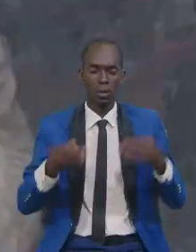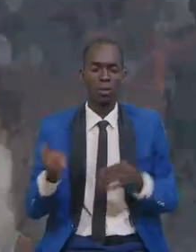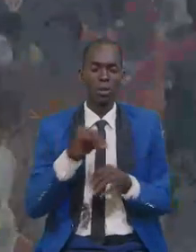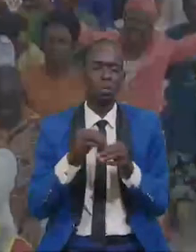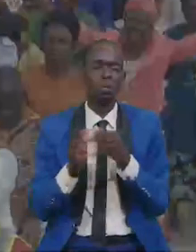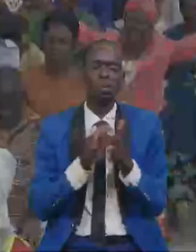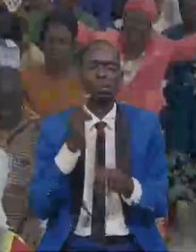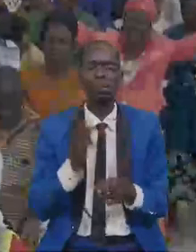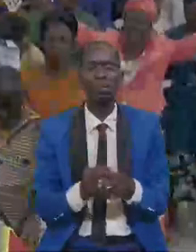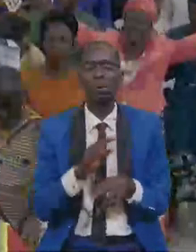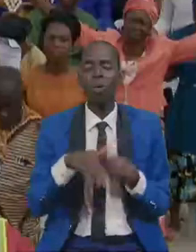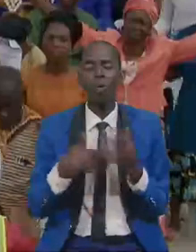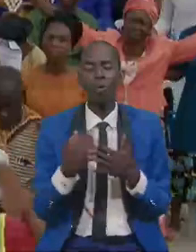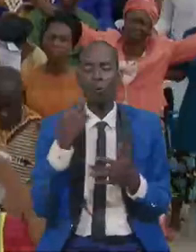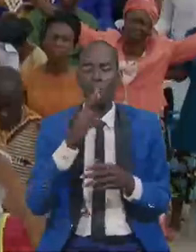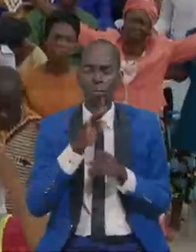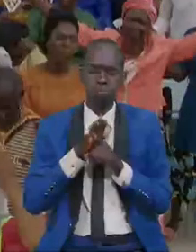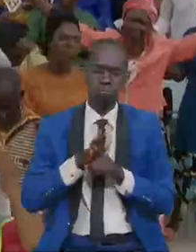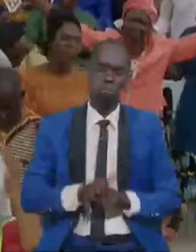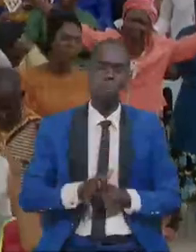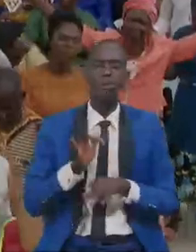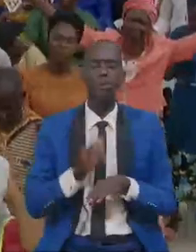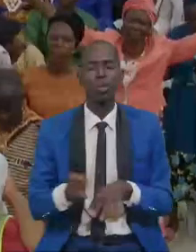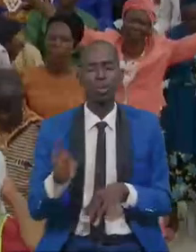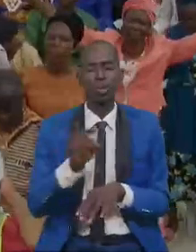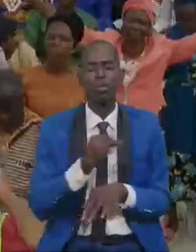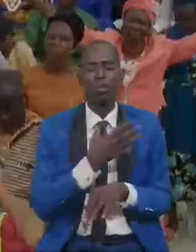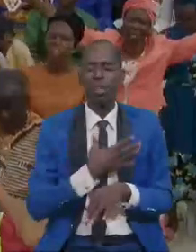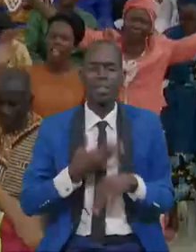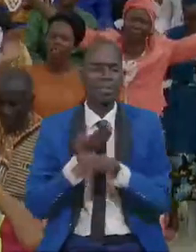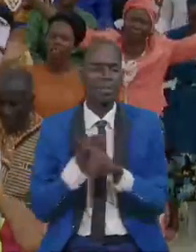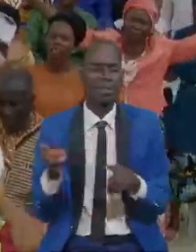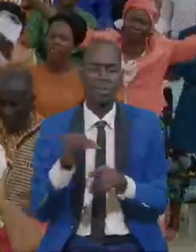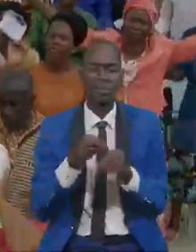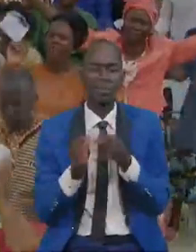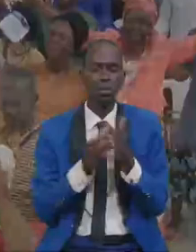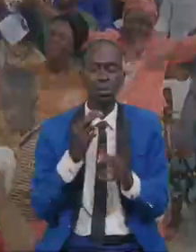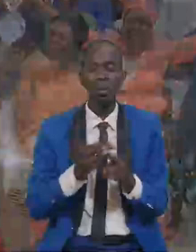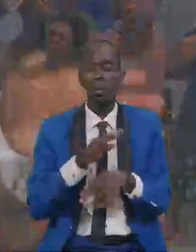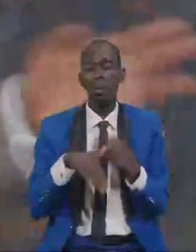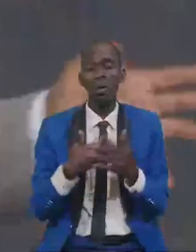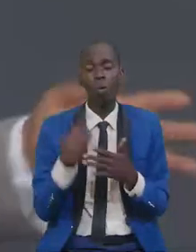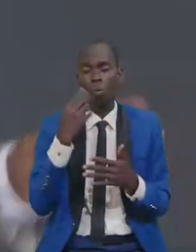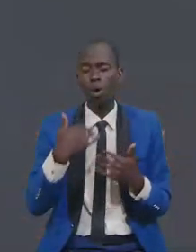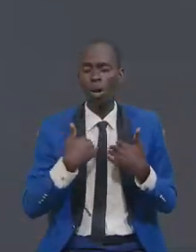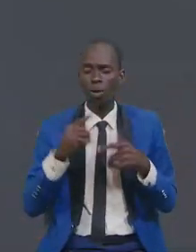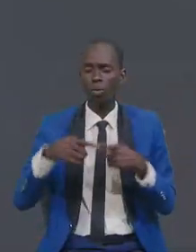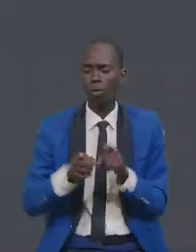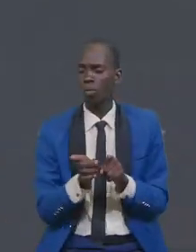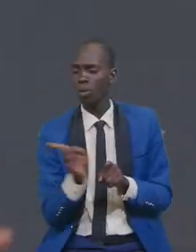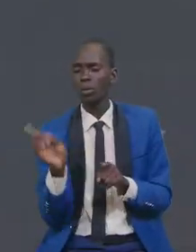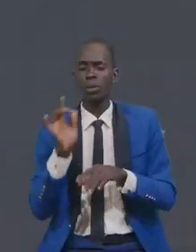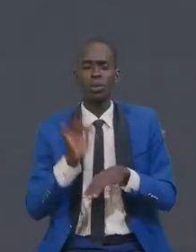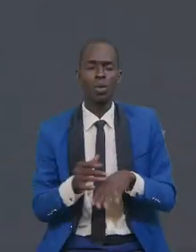Touche-les et guéris ceux qui sont malades, ceux qui sont déprimés, touche-les et délivre-les. Ceux qui